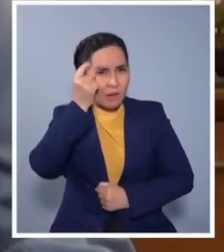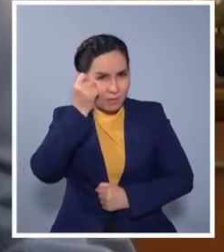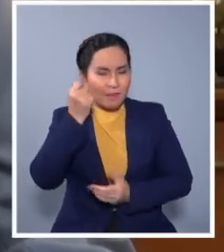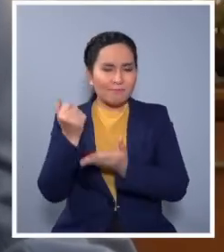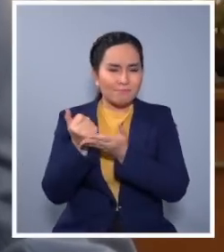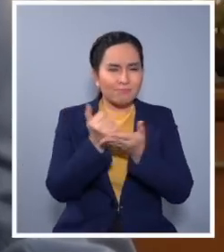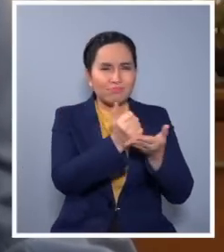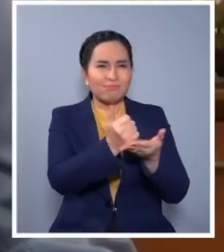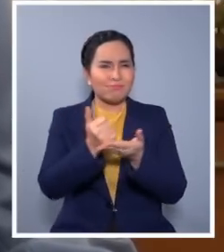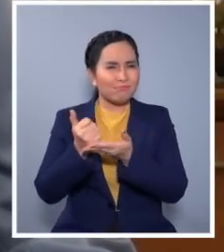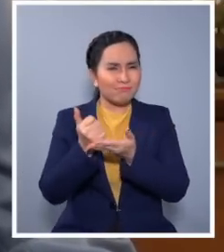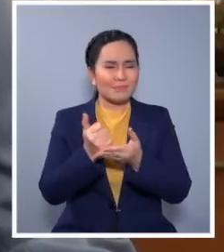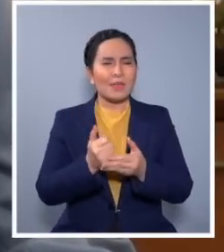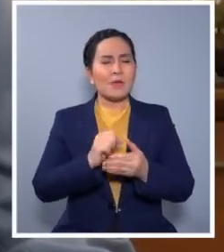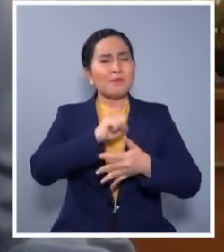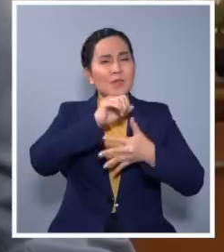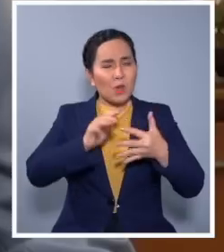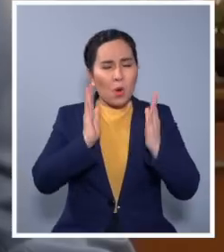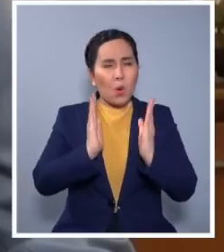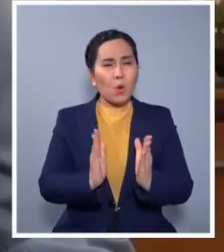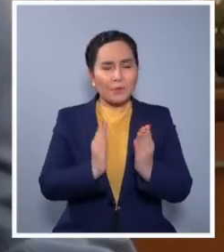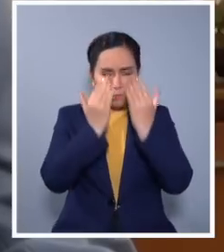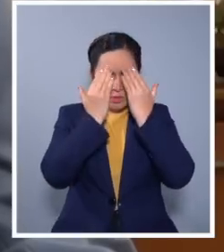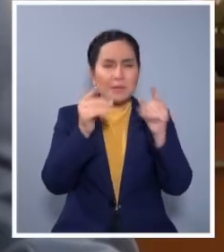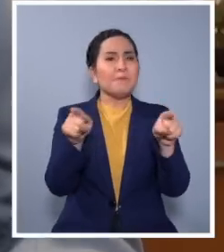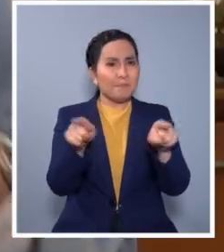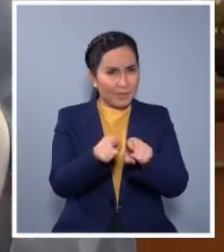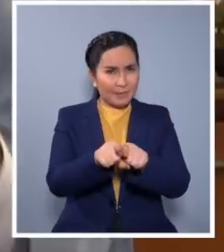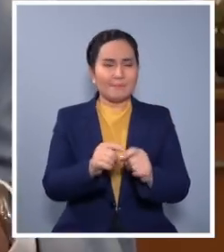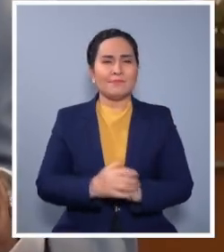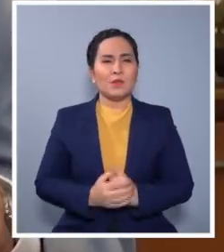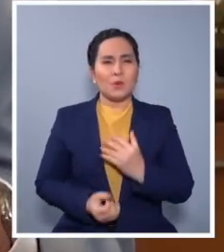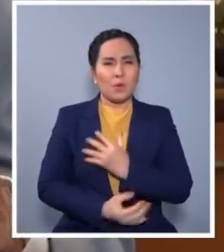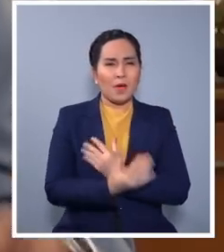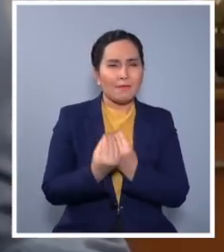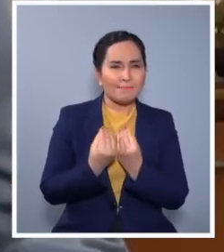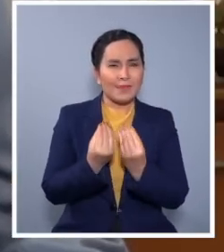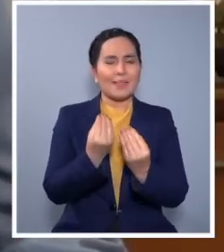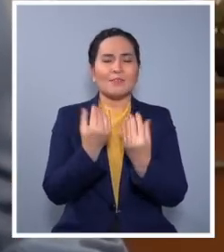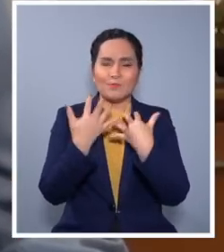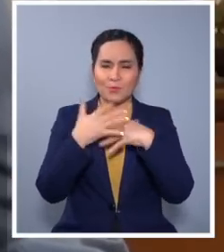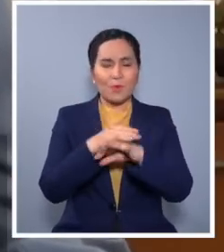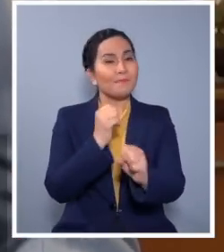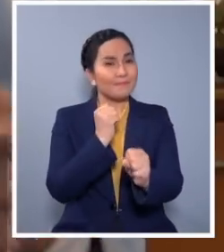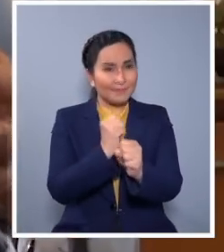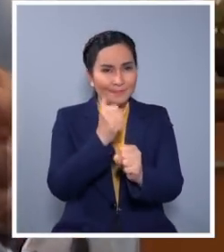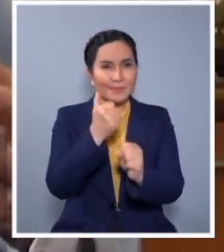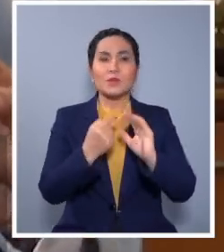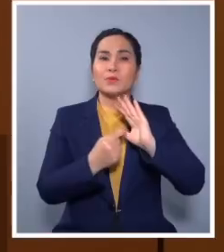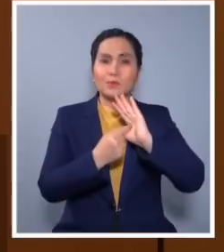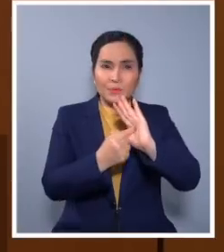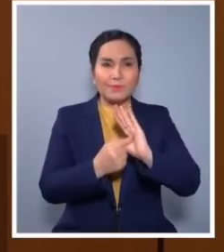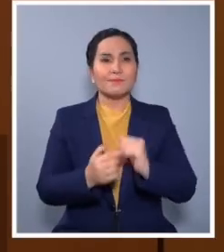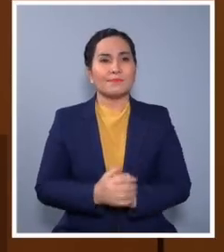ลือกันความเป็นพี่น้องมุสลิมด้วยกันแล้วก็ให้โอกาสร่วมกันยกตัวอย่างว่